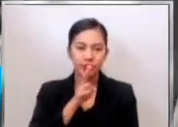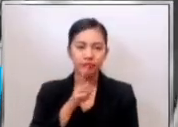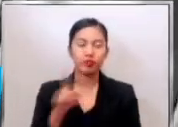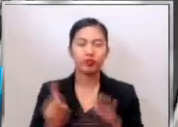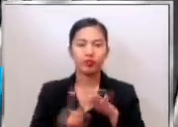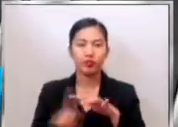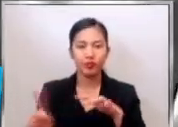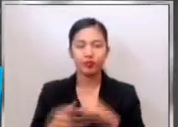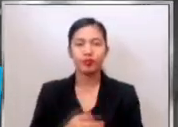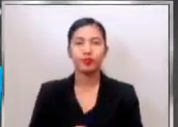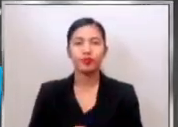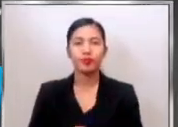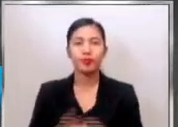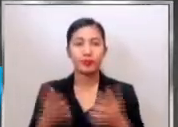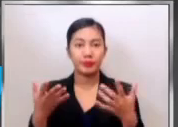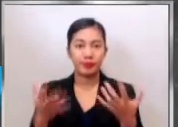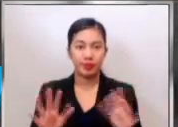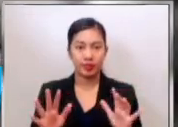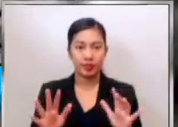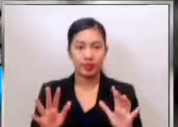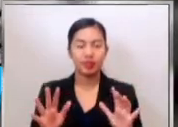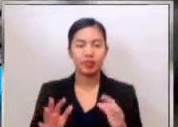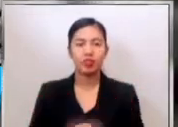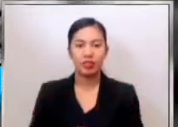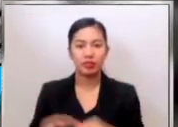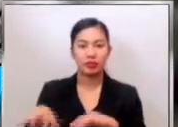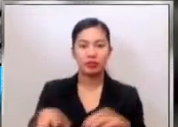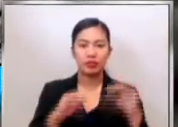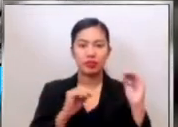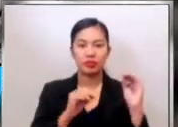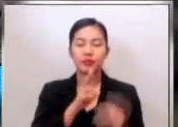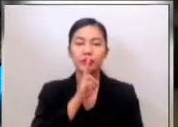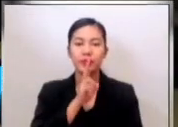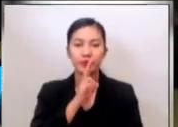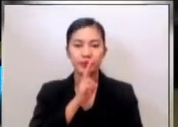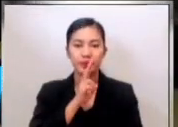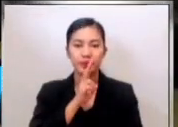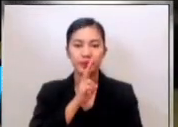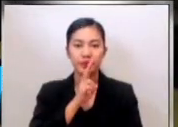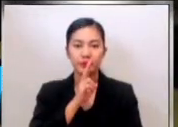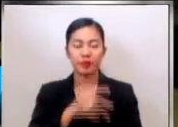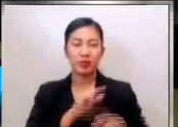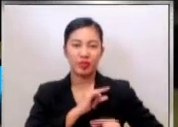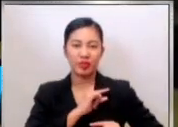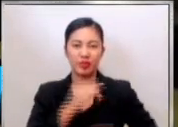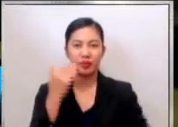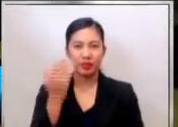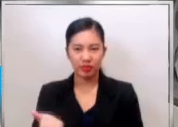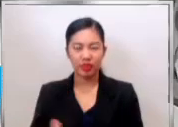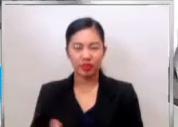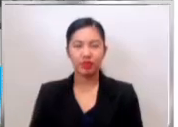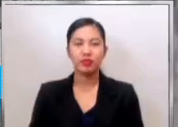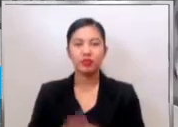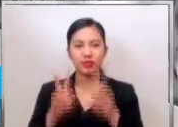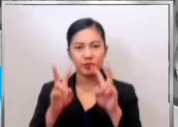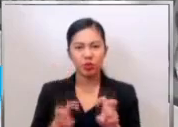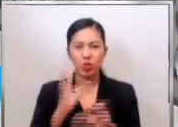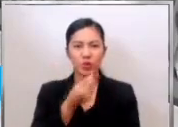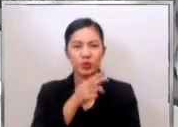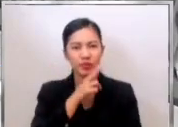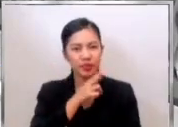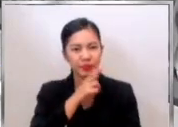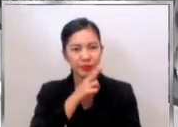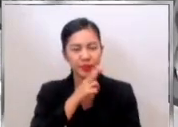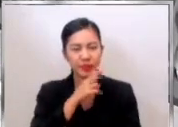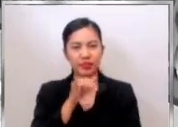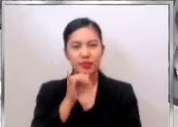Matapos ang paumaril, mabilis na tumakas ang salarin. Patay ang biktima. Iniimbisigahan pa kung sino ang salarin at kung may kinalaman